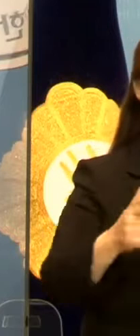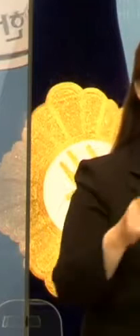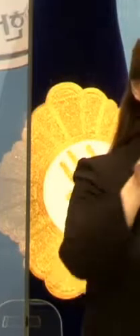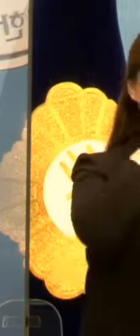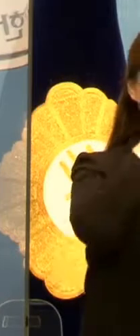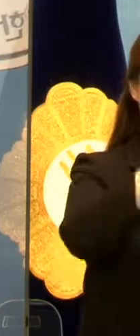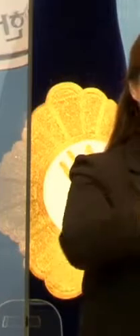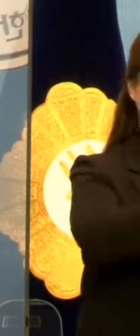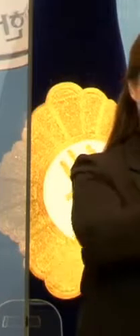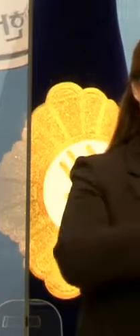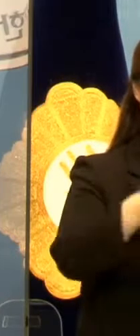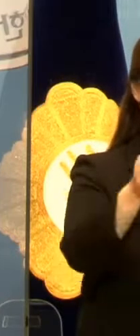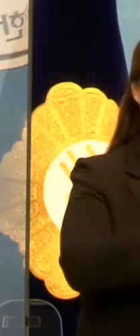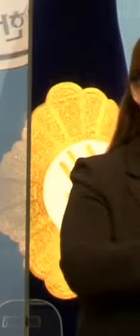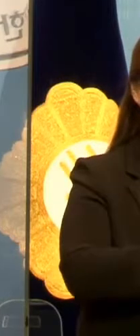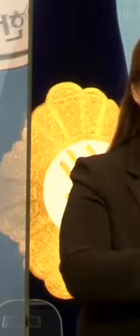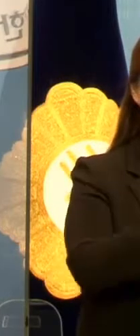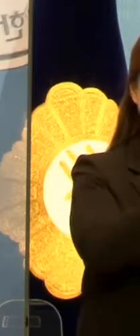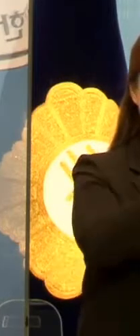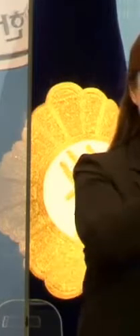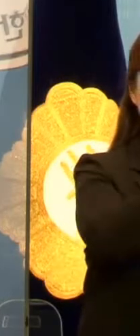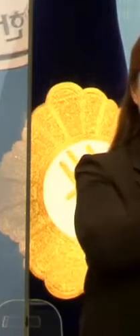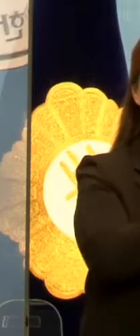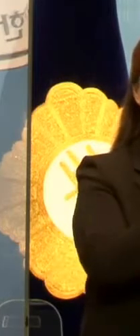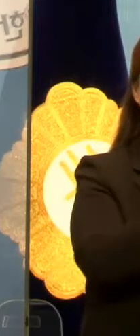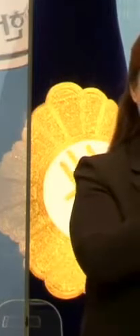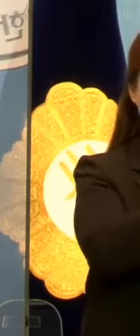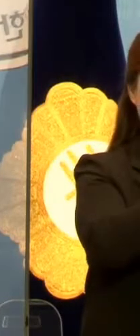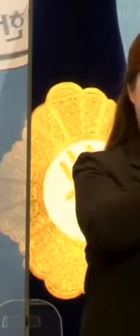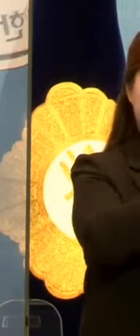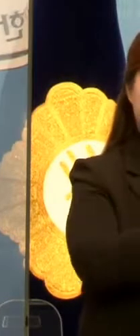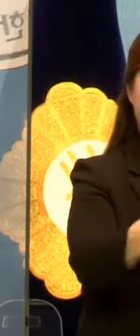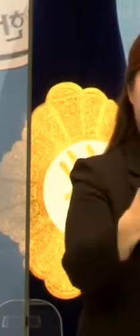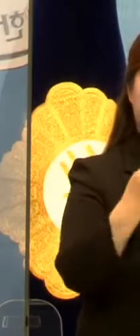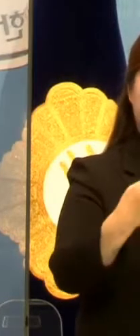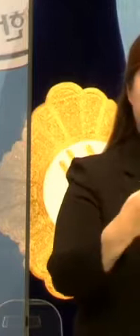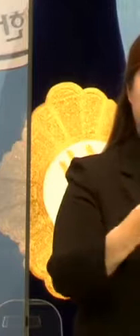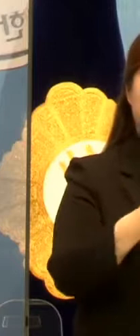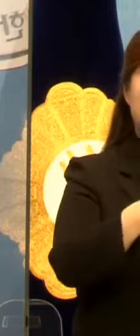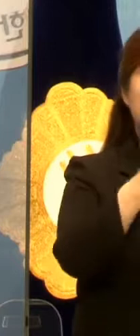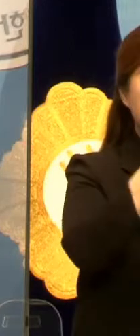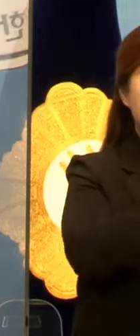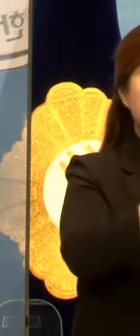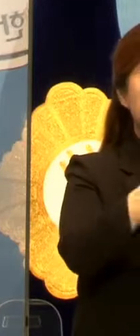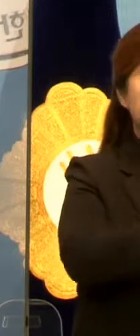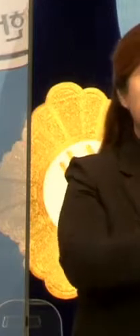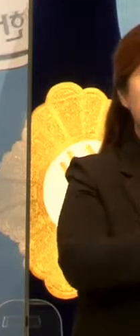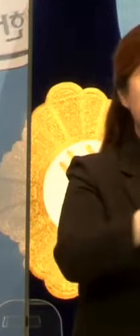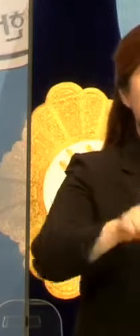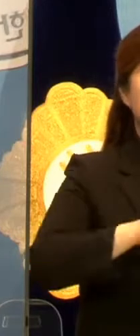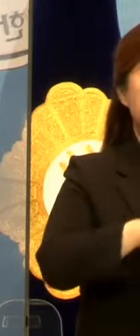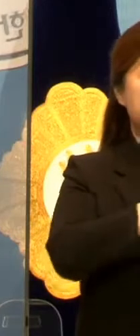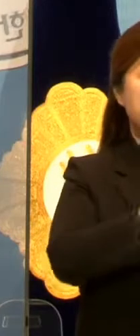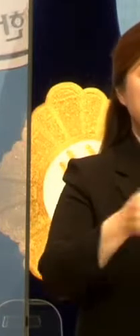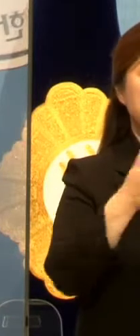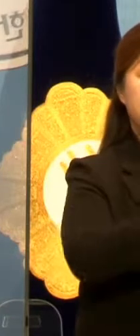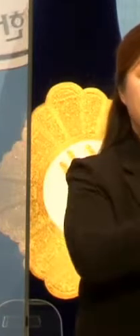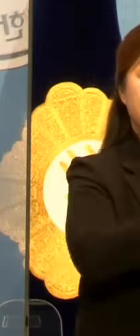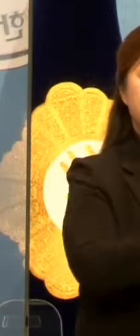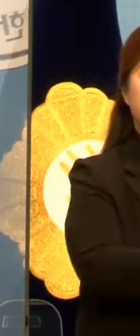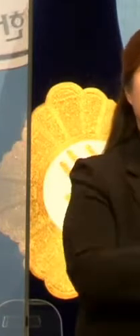현안들을 챙기고 이 부분은 이 부분에서 대화를 진행하며 통해 도출되는 정책 과제들을 원내 의원 자문단 을